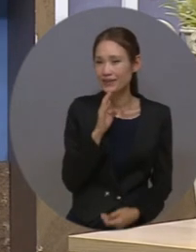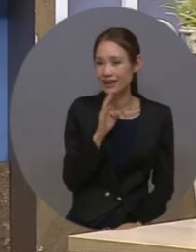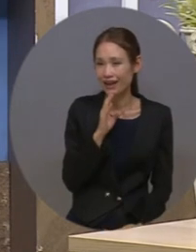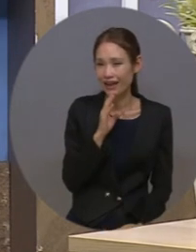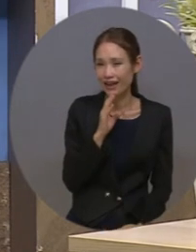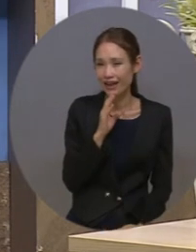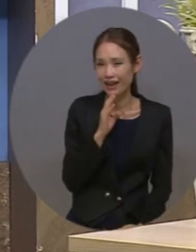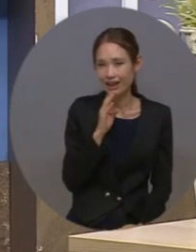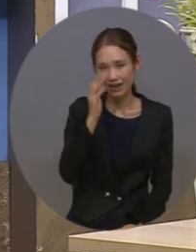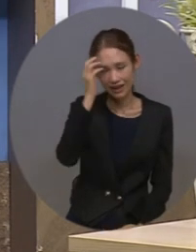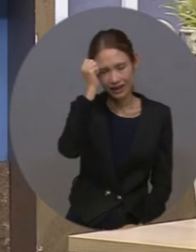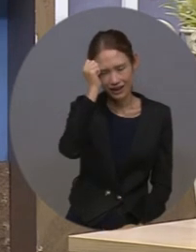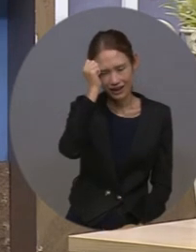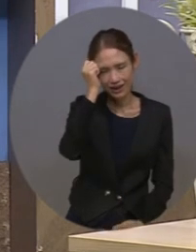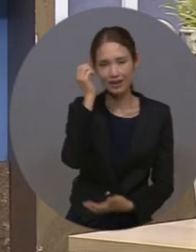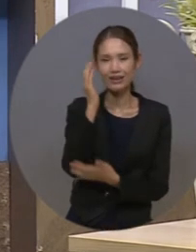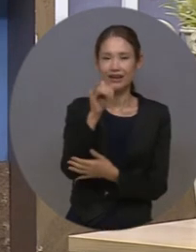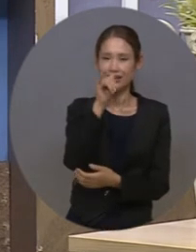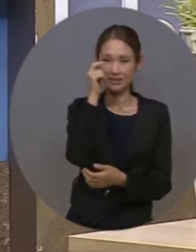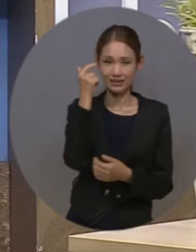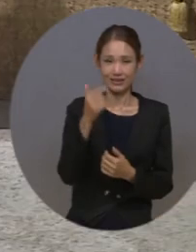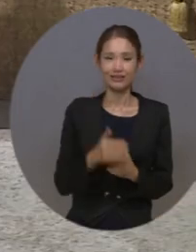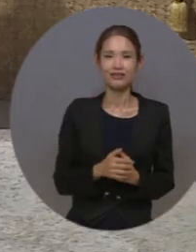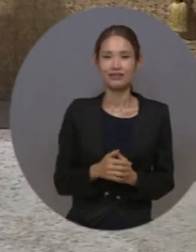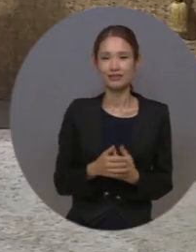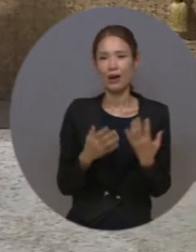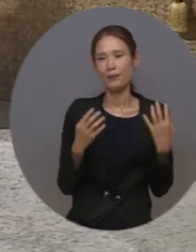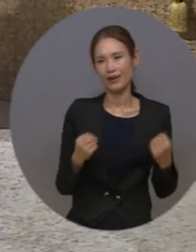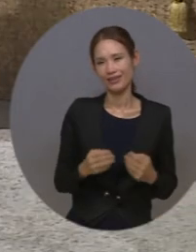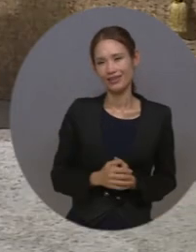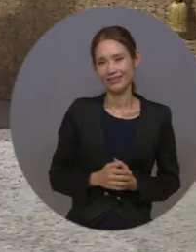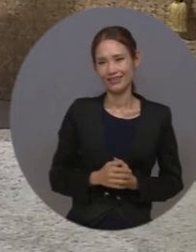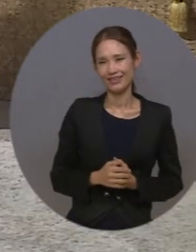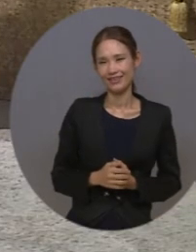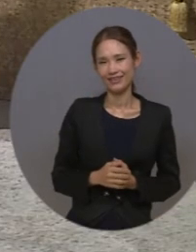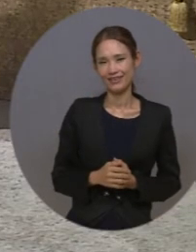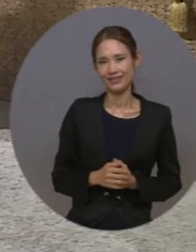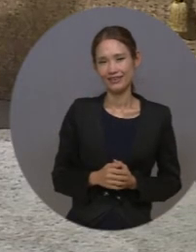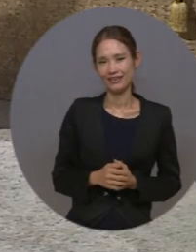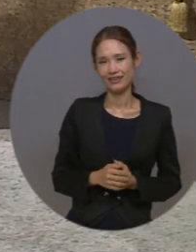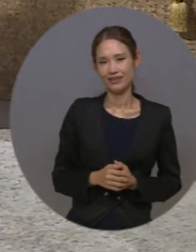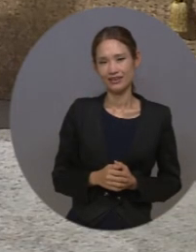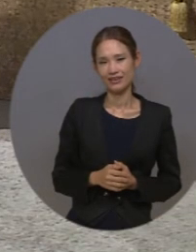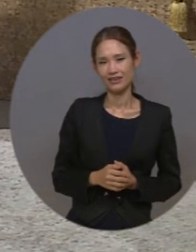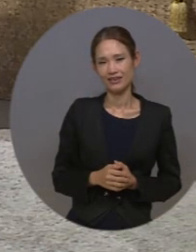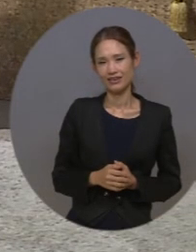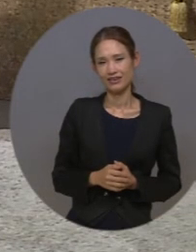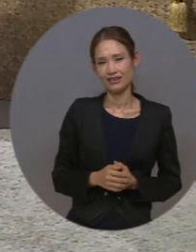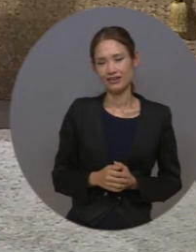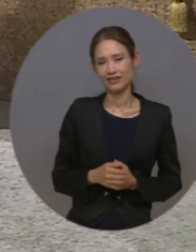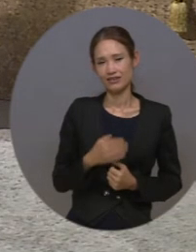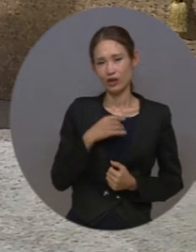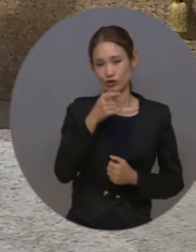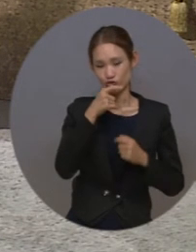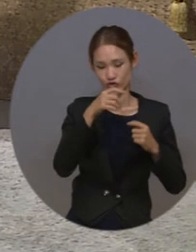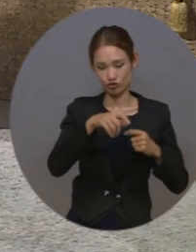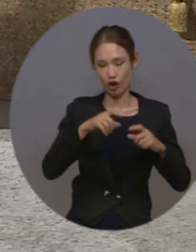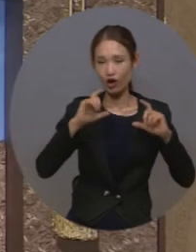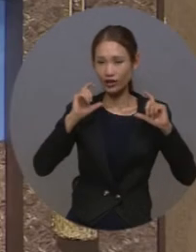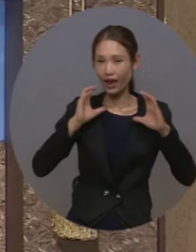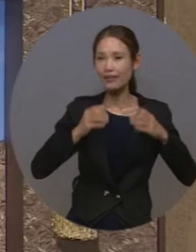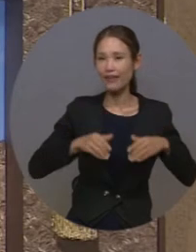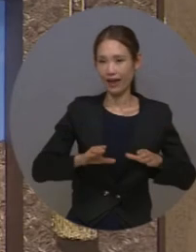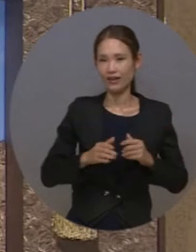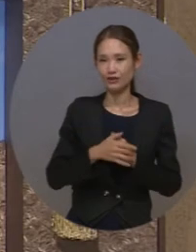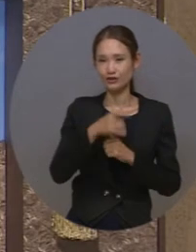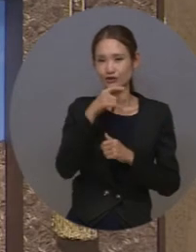기억에 남는 에피소드 있으신가요? 많죠. 예, 네. 저는 전 수원에서 태어나서 이제